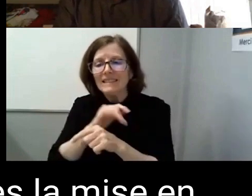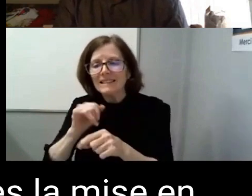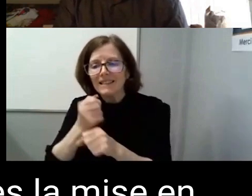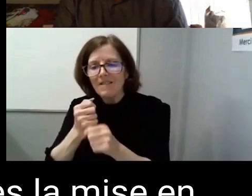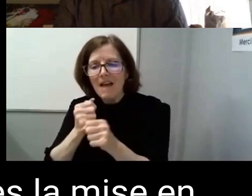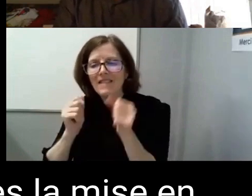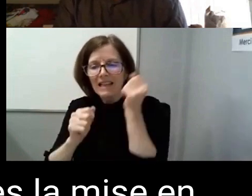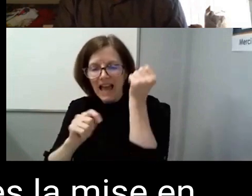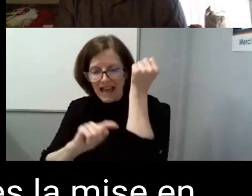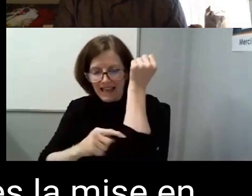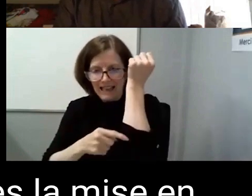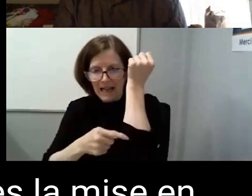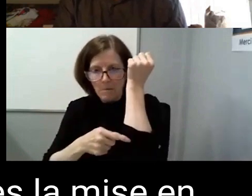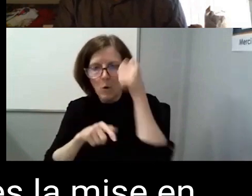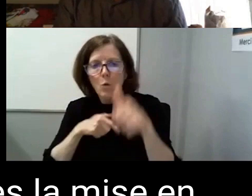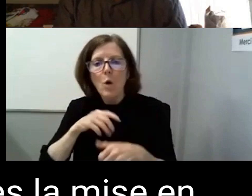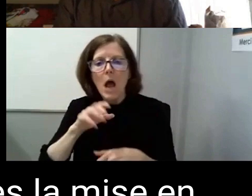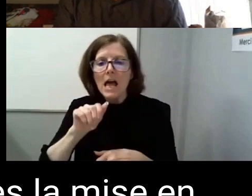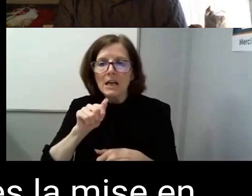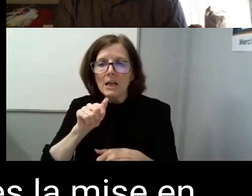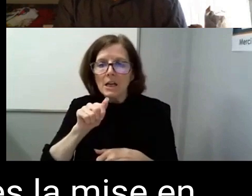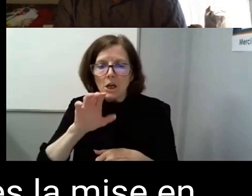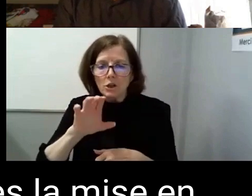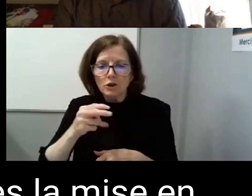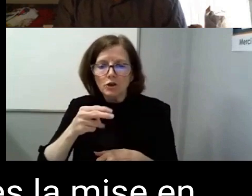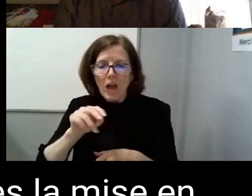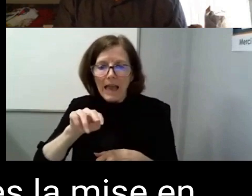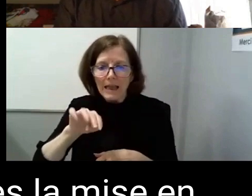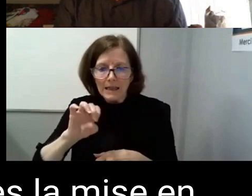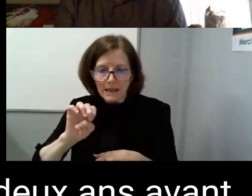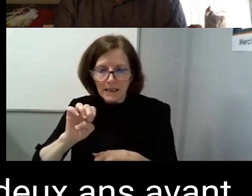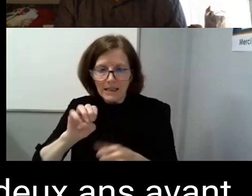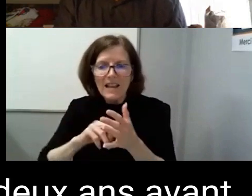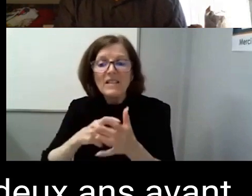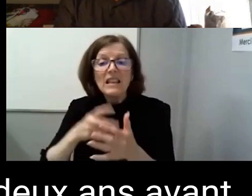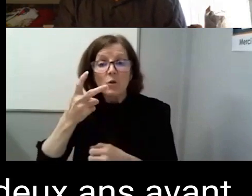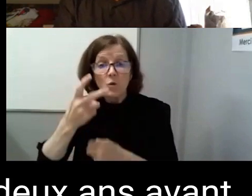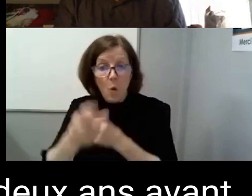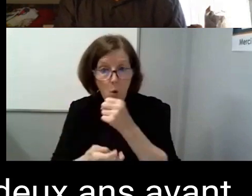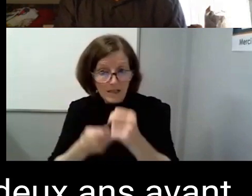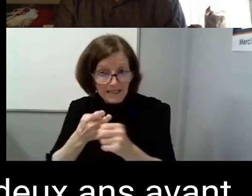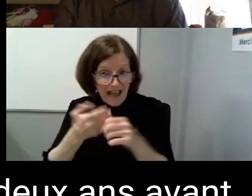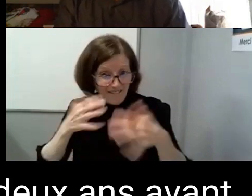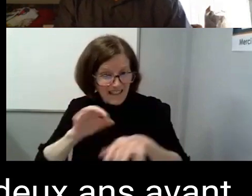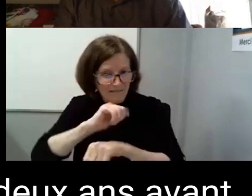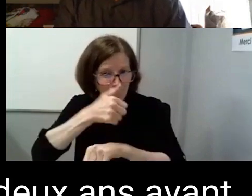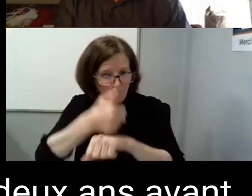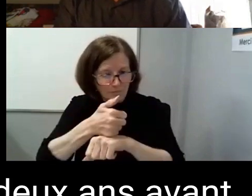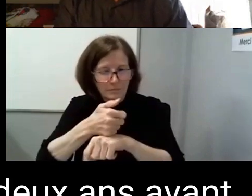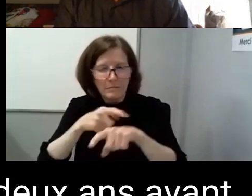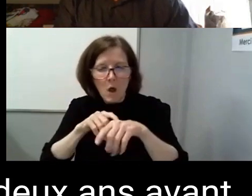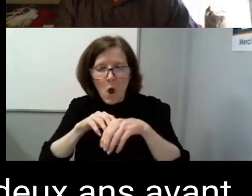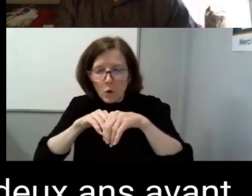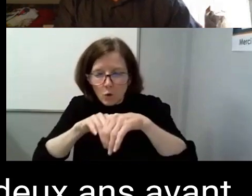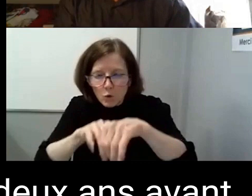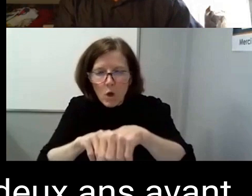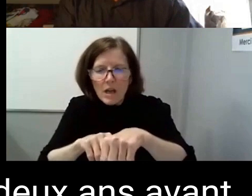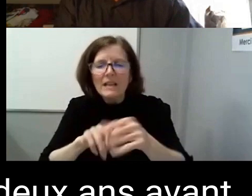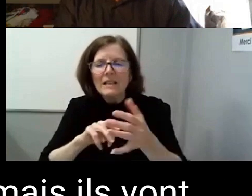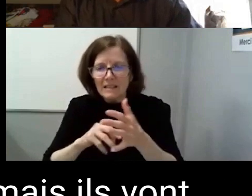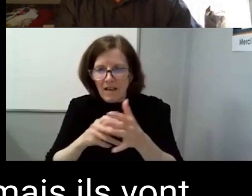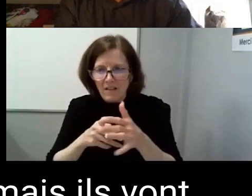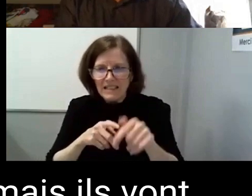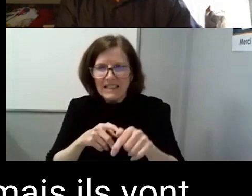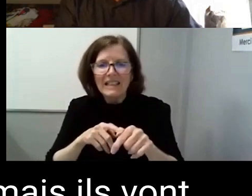exemple, ou du chêne, ça peut prendre 2 ans après la mise en culture, l'inoculation. Ça peut prendre jusqu'à 2 ans avant